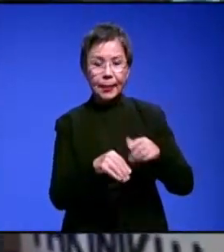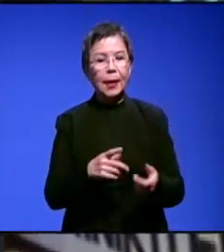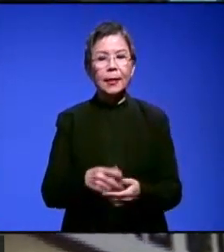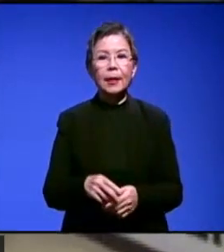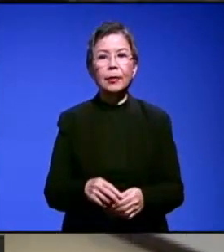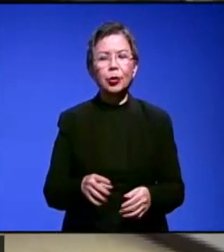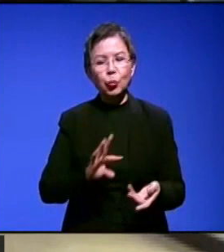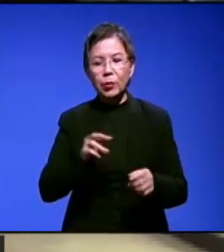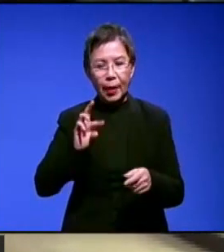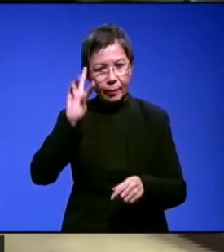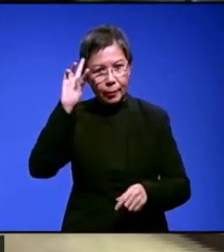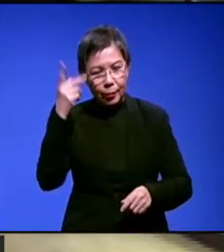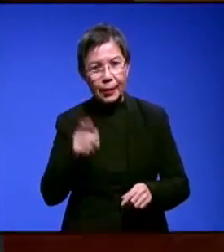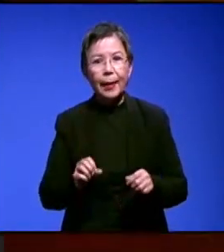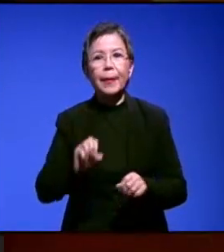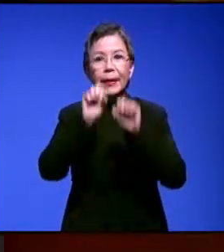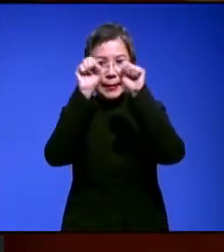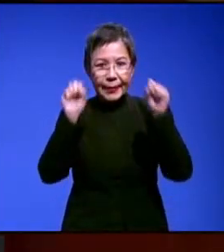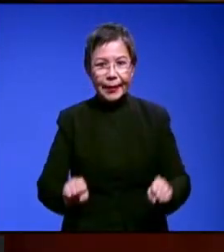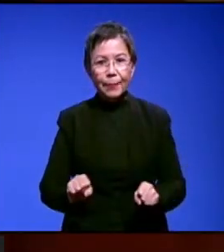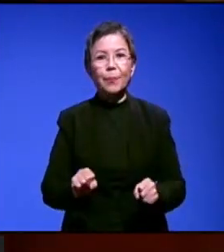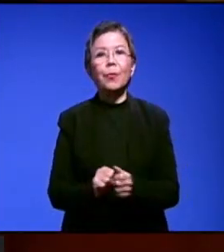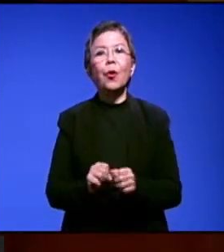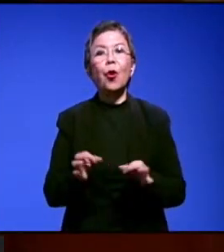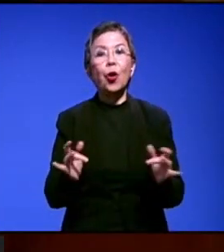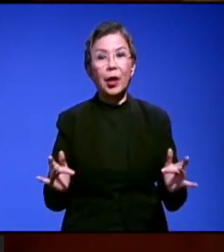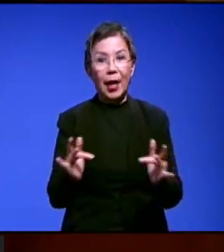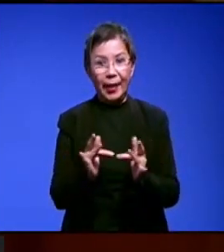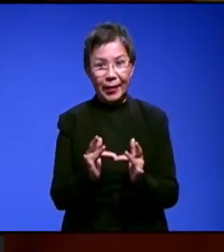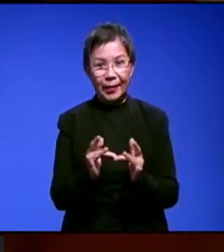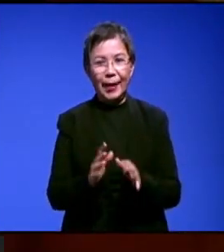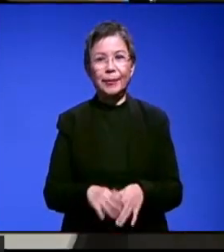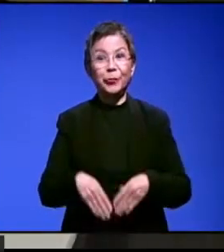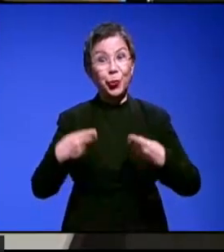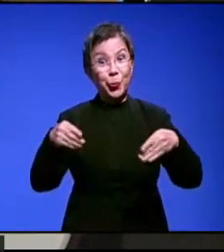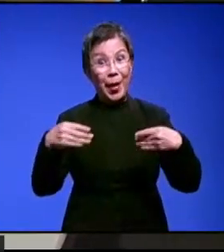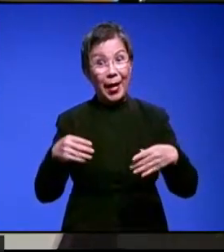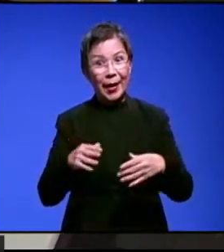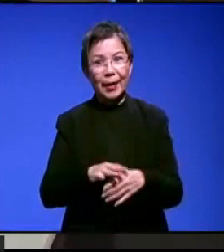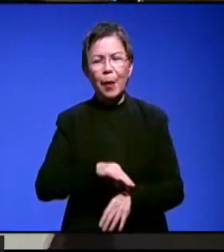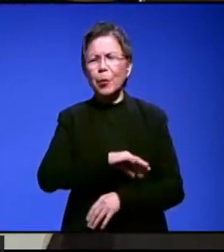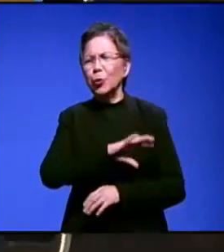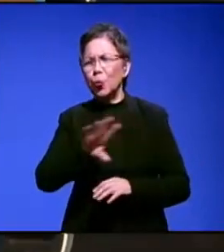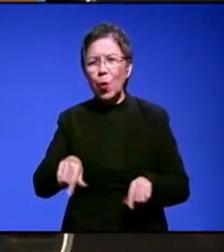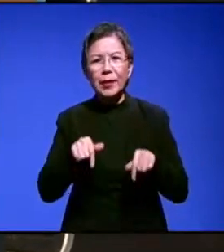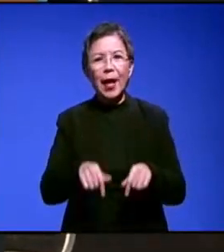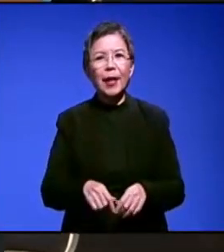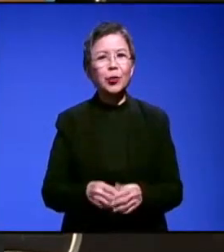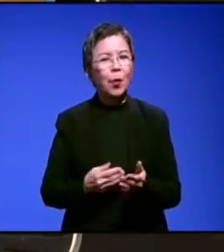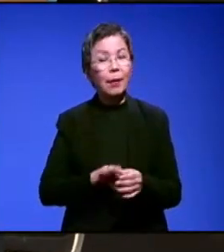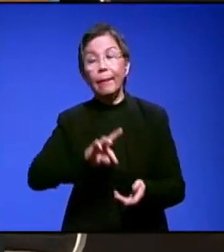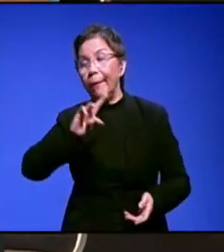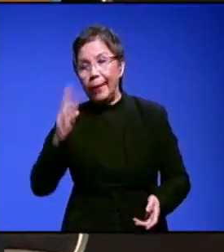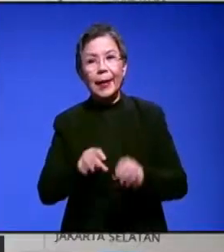telah beralih menggunakan sistem online untuk mengantar pesanan pada pembeli. Ya, hampir semua hal kini telah beralih